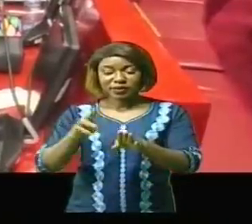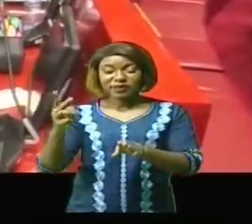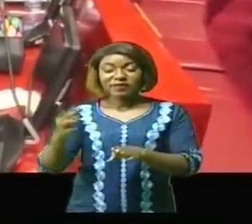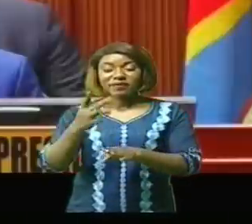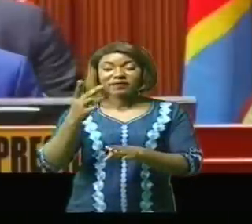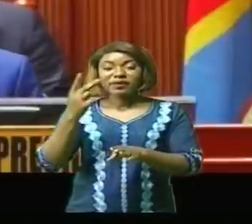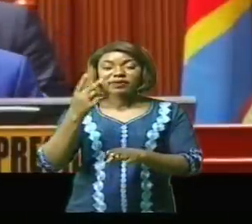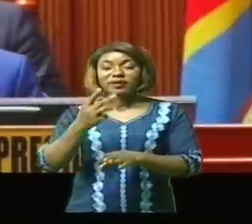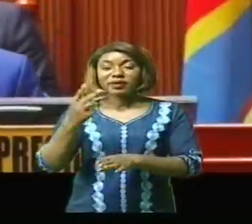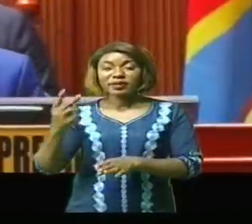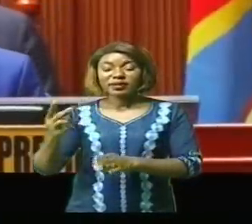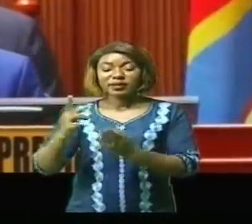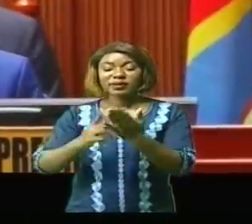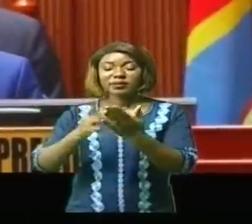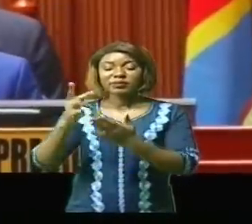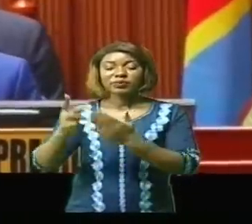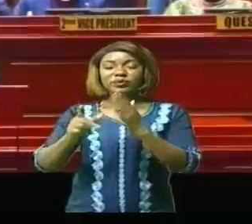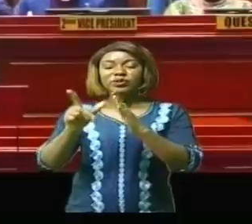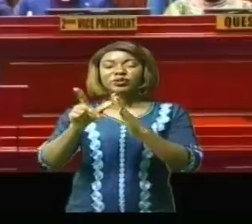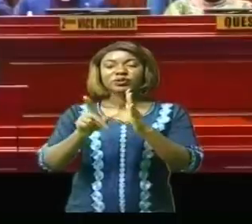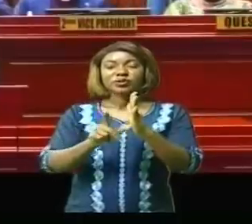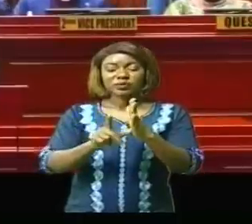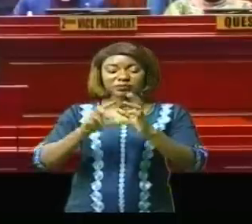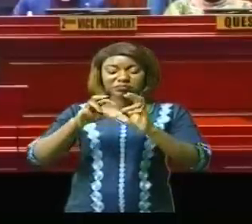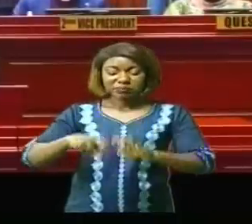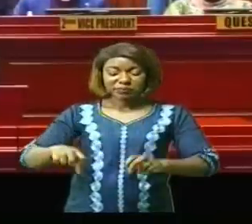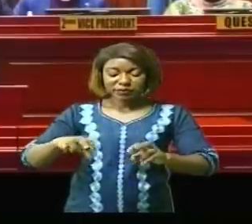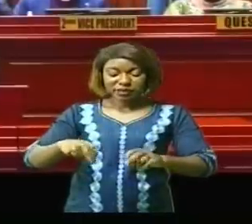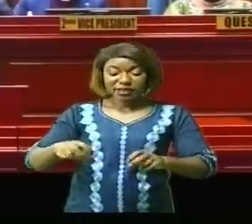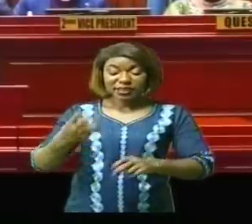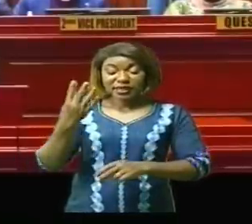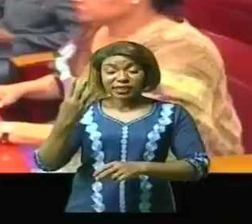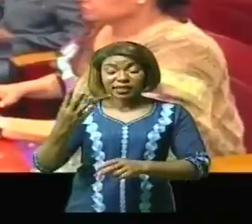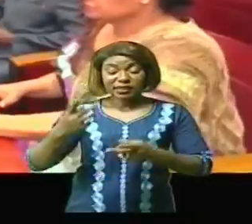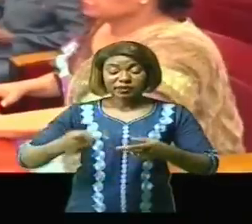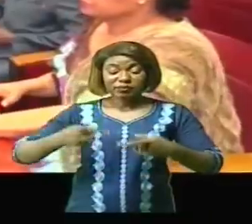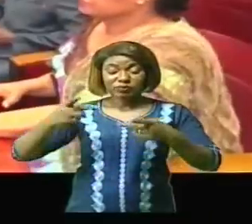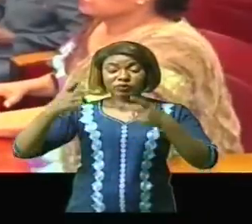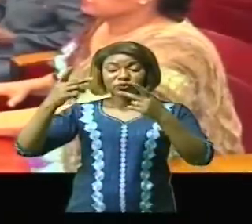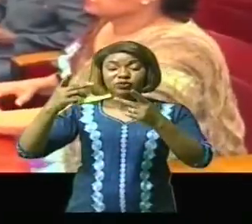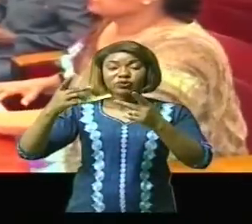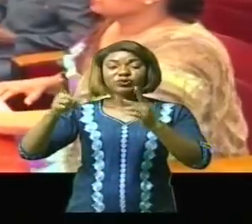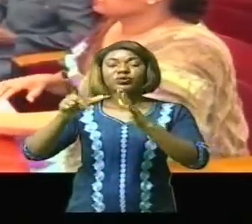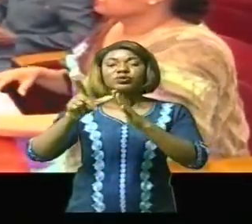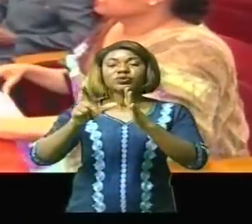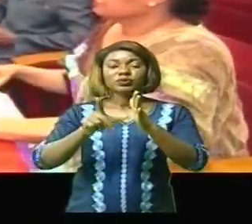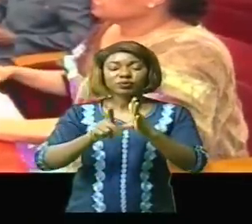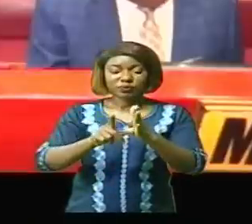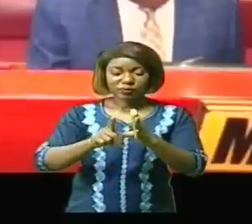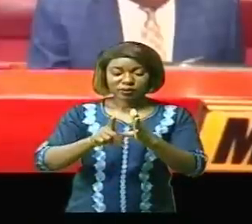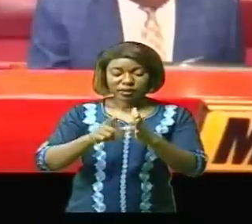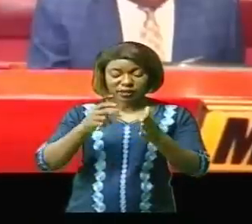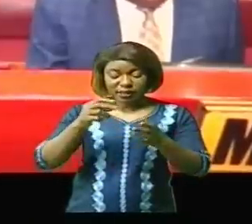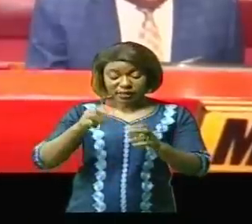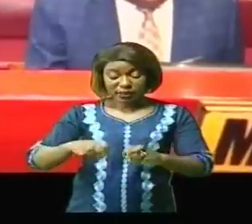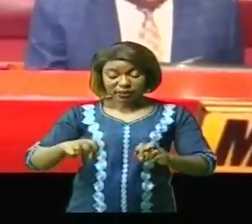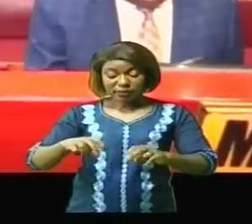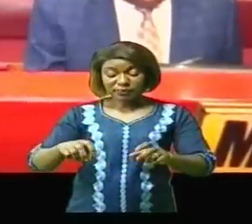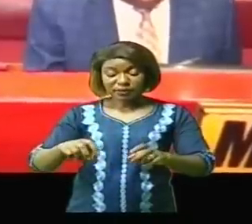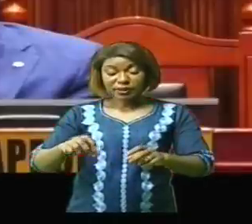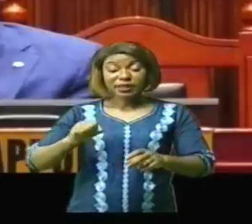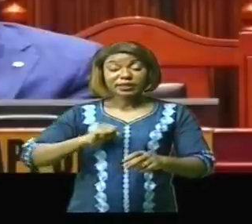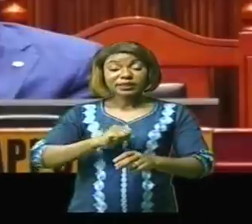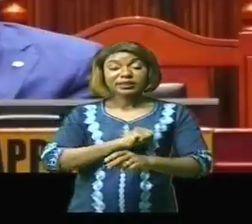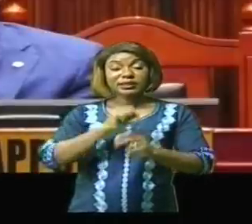loi examinés et 4 propositions de loi analysées en plus du contrôle parlementaire. Les sénateurs ont donné les meilleurs